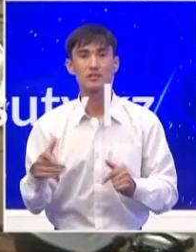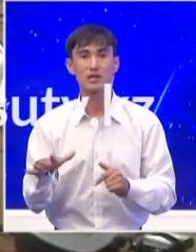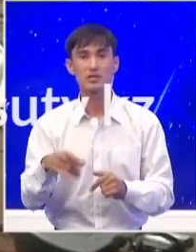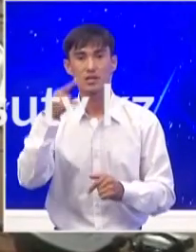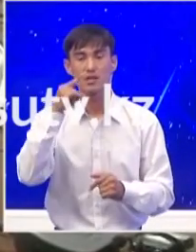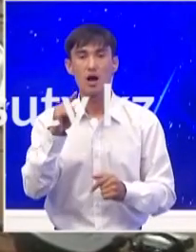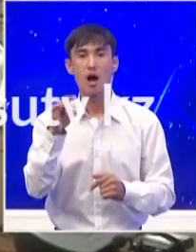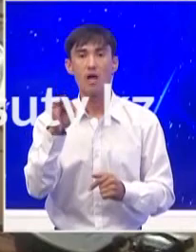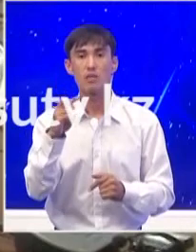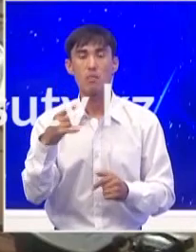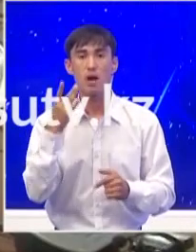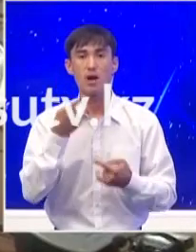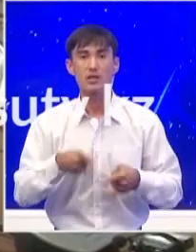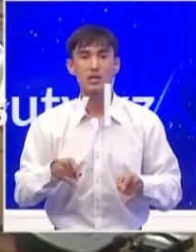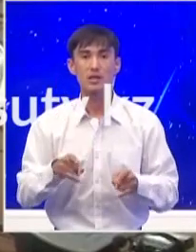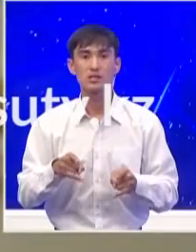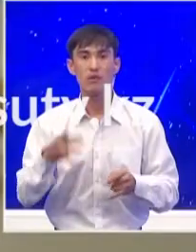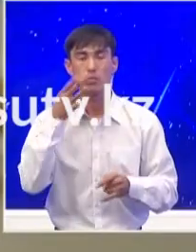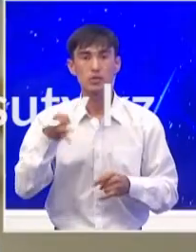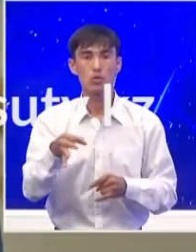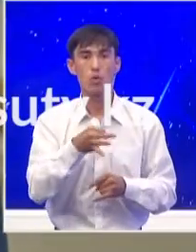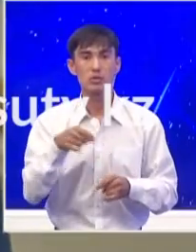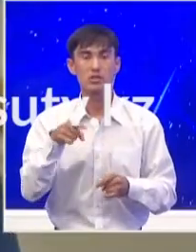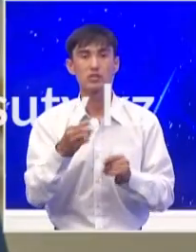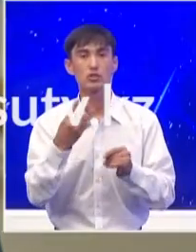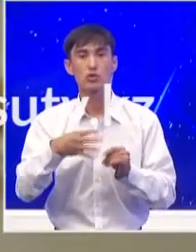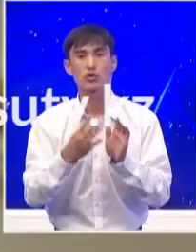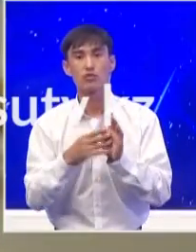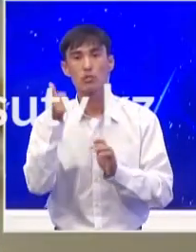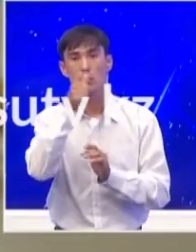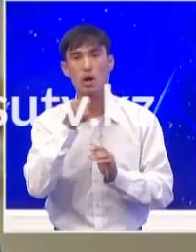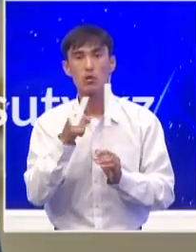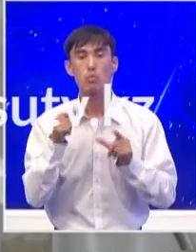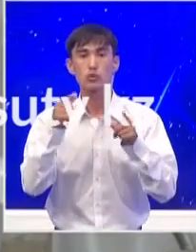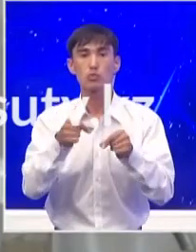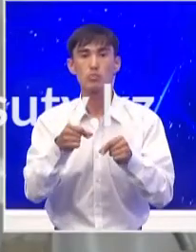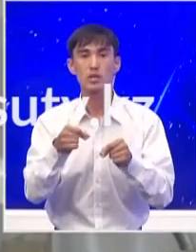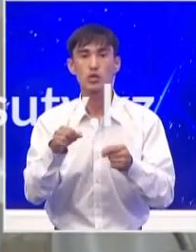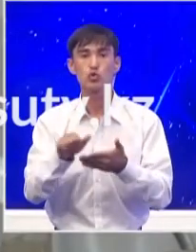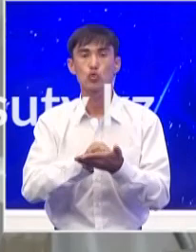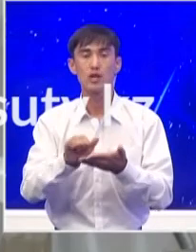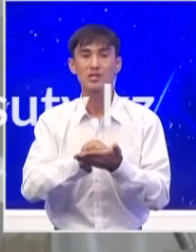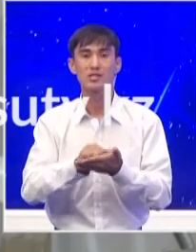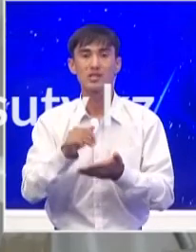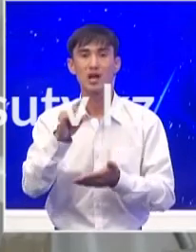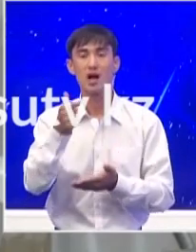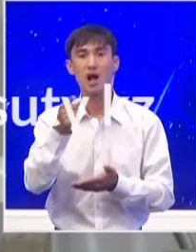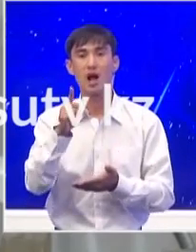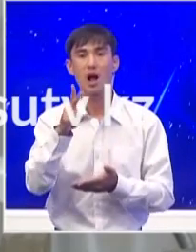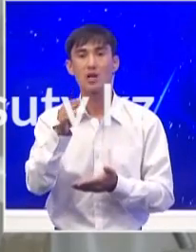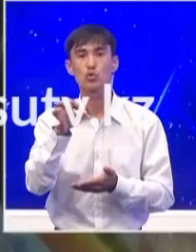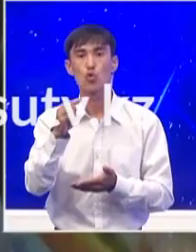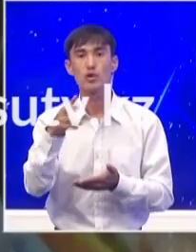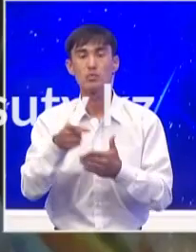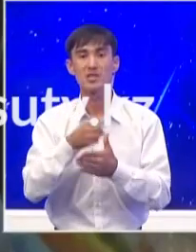родилась в алматинской области в 1944 году поступила на отделение журналистики филологического факультета казгу имени кирова